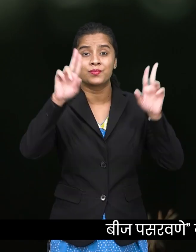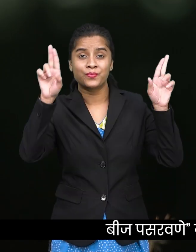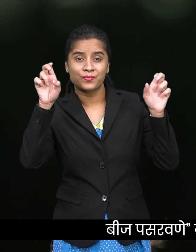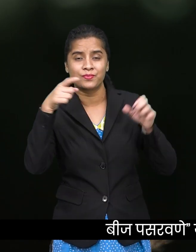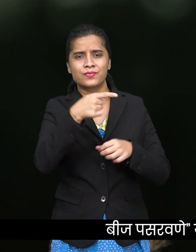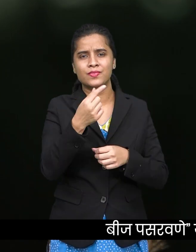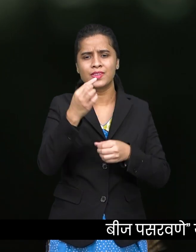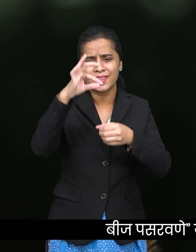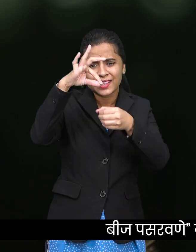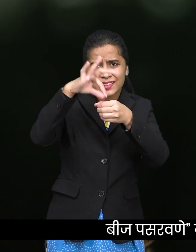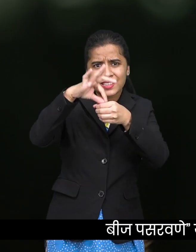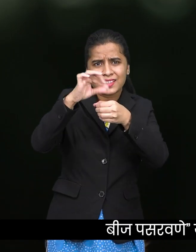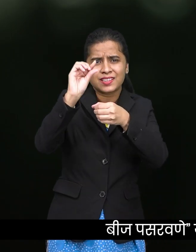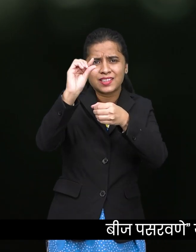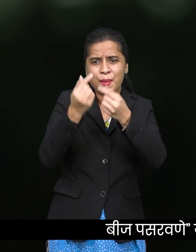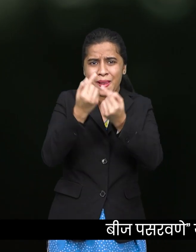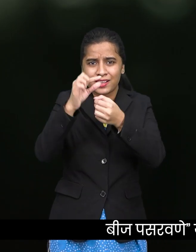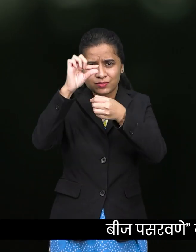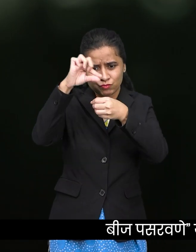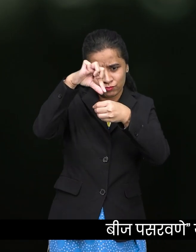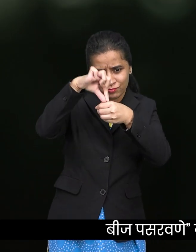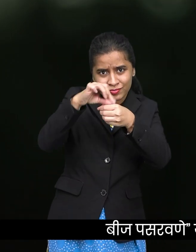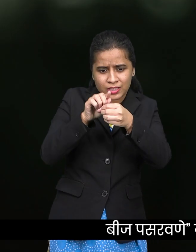बीज पसरवणे या धड्यात आपले स्वागत आहे.